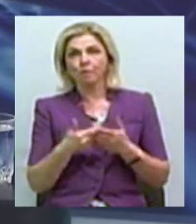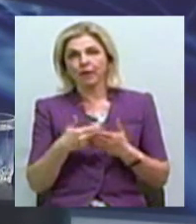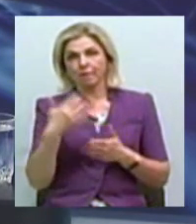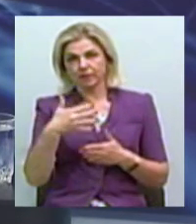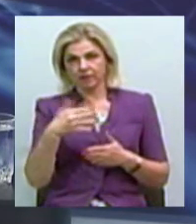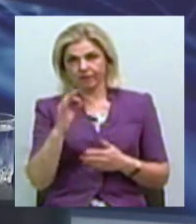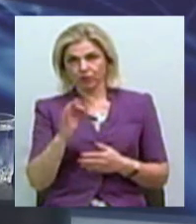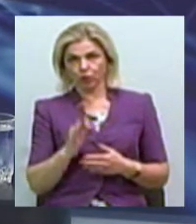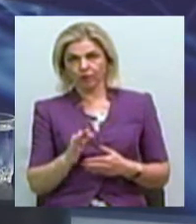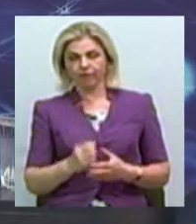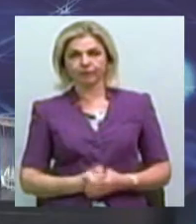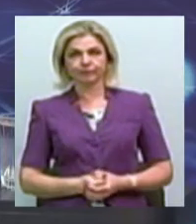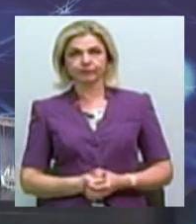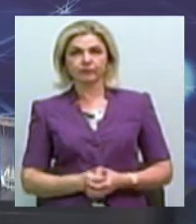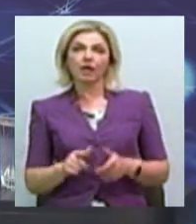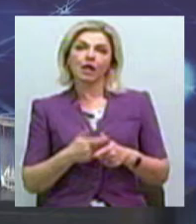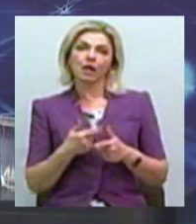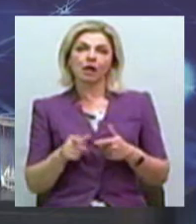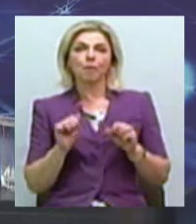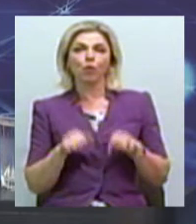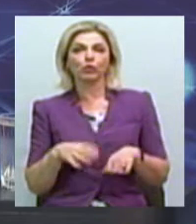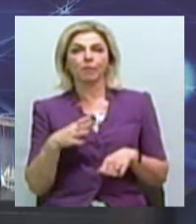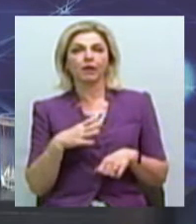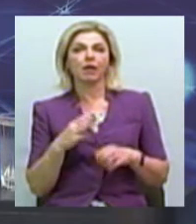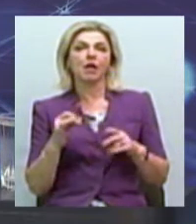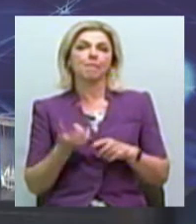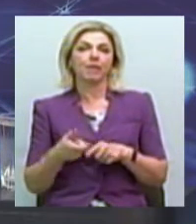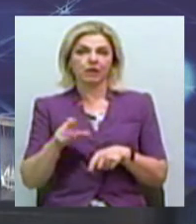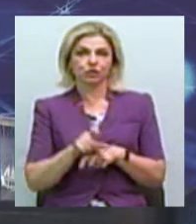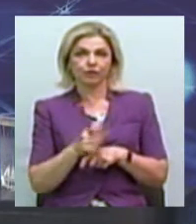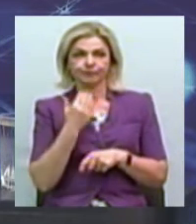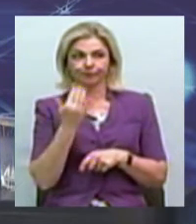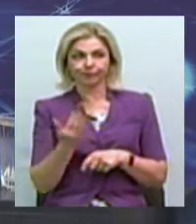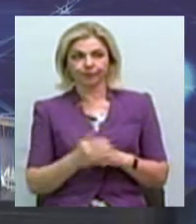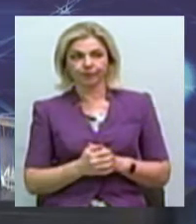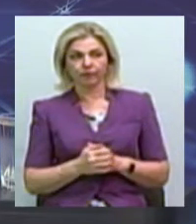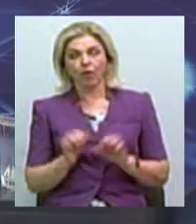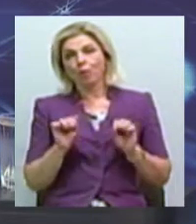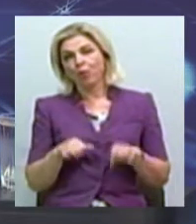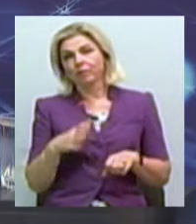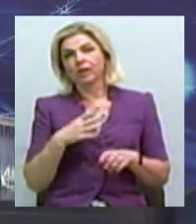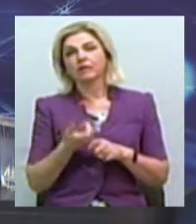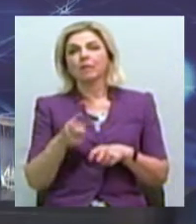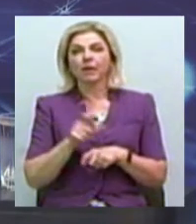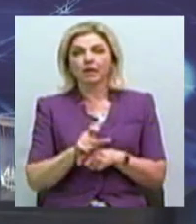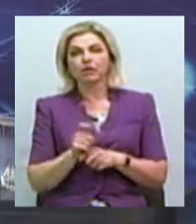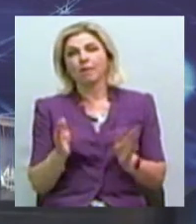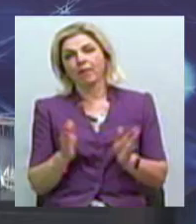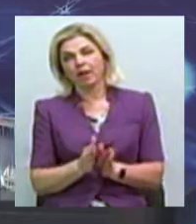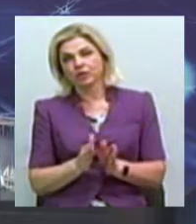50%? Чи могло б бути і більше? Ну, могло бути і більше, могло бути менше. Менше,